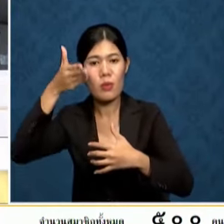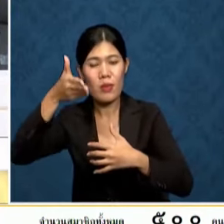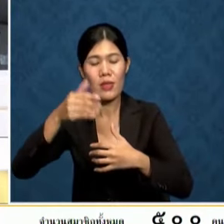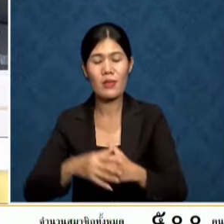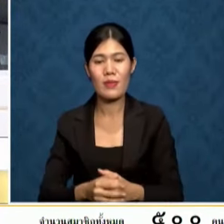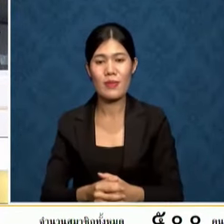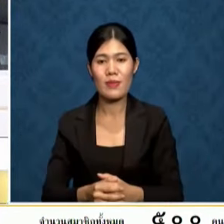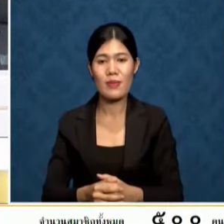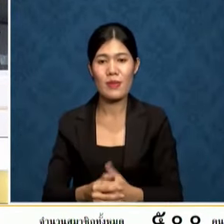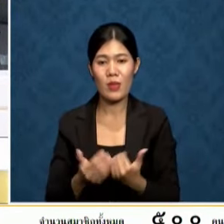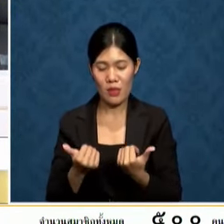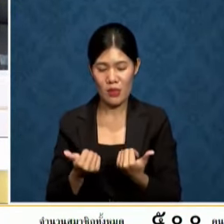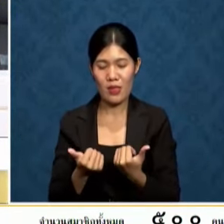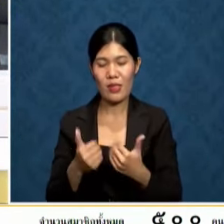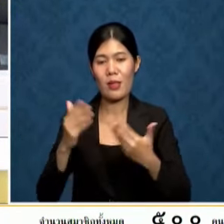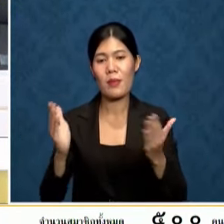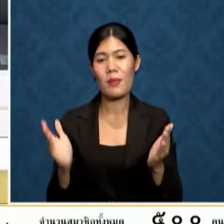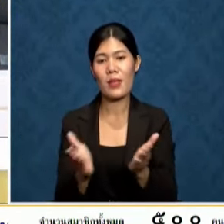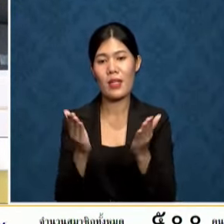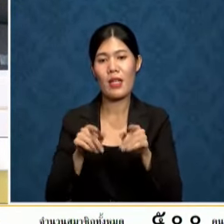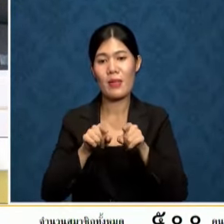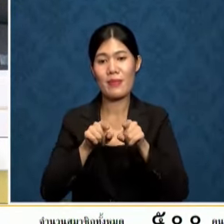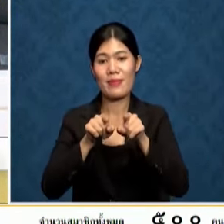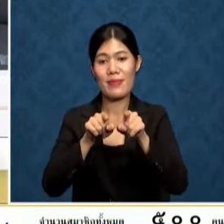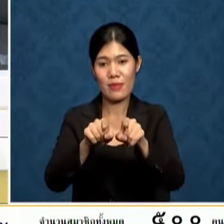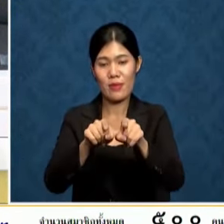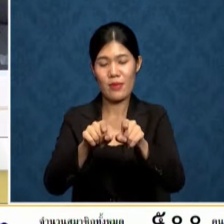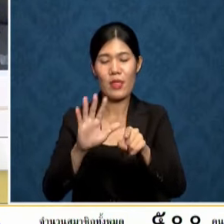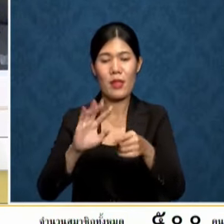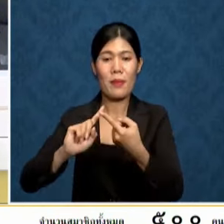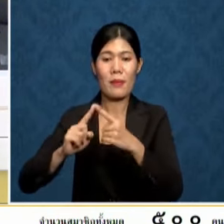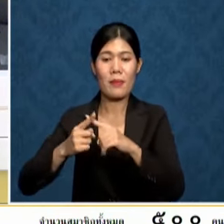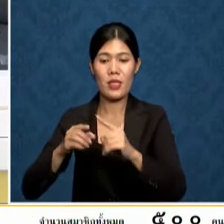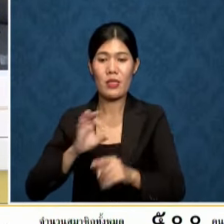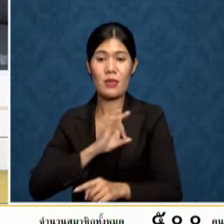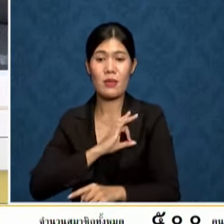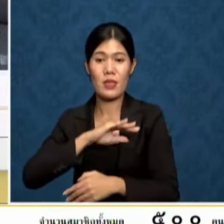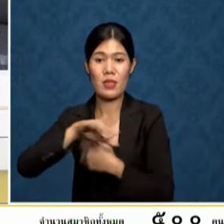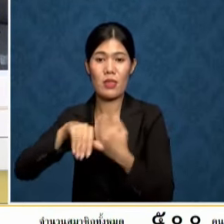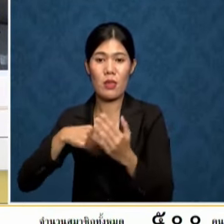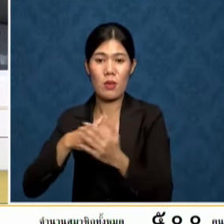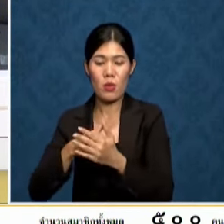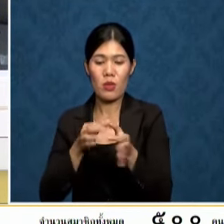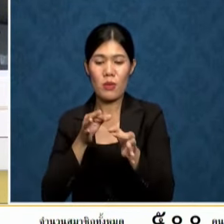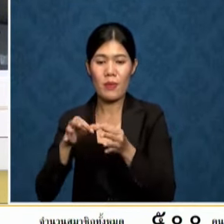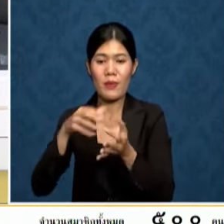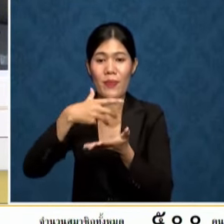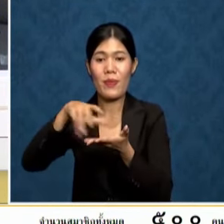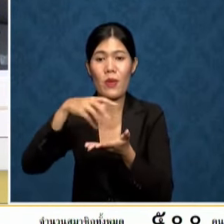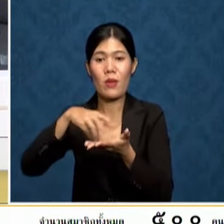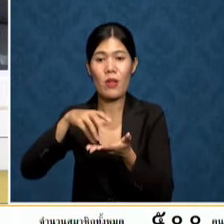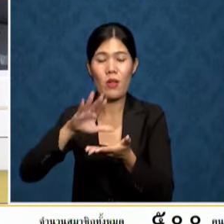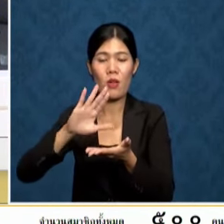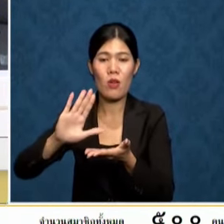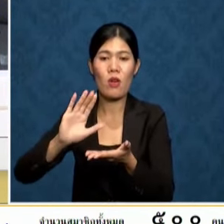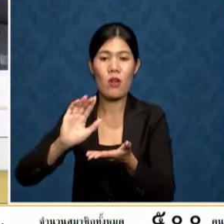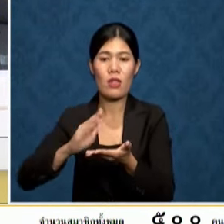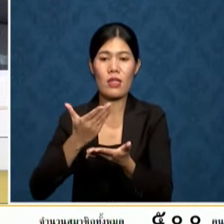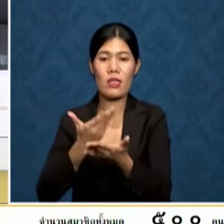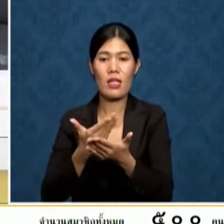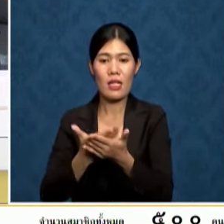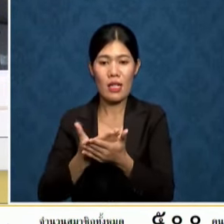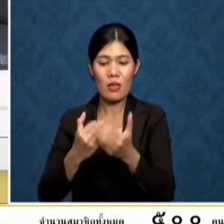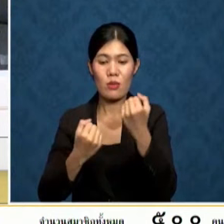นี้มีอยู่โดยตลอดเพื่อนสมาชิกบางท่านก็ยังอภิปรายถึงเรื่องการอุดหนุนไปยังภาคเอ่อเ่อยานยนต์